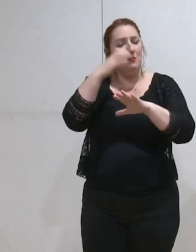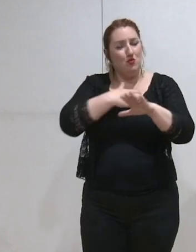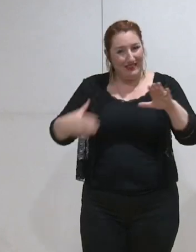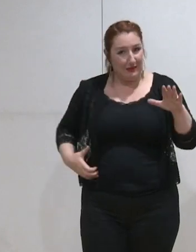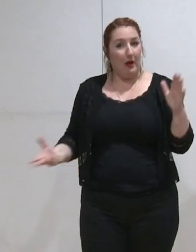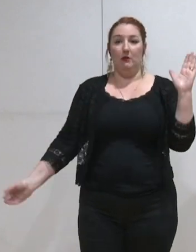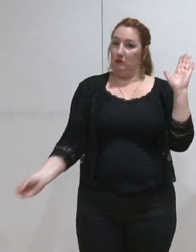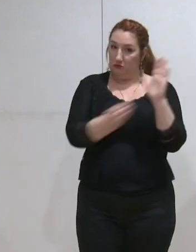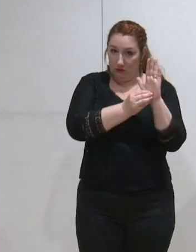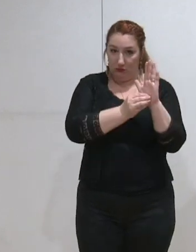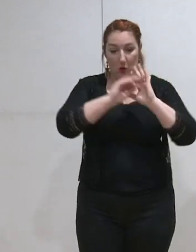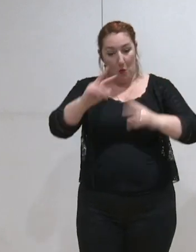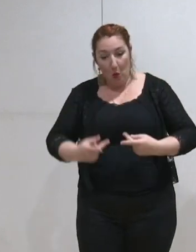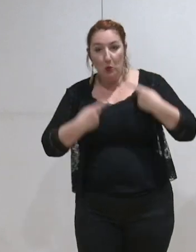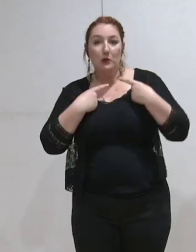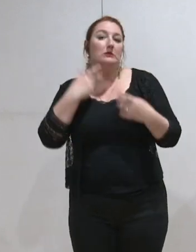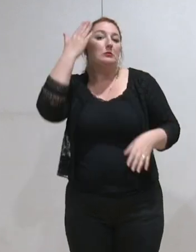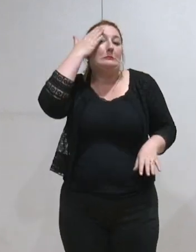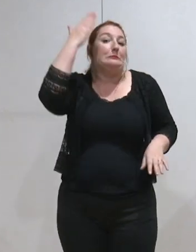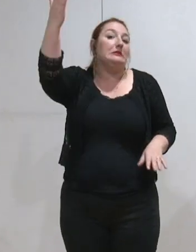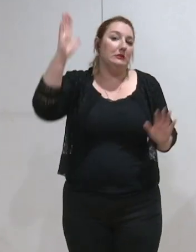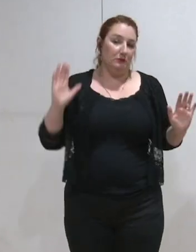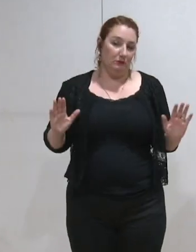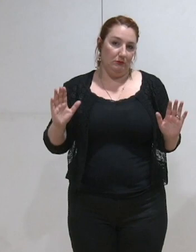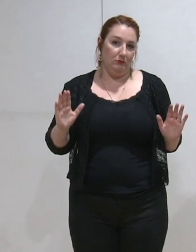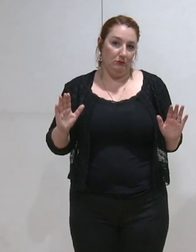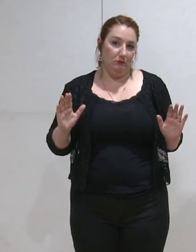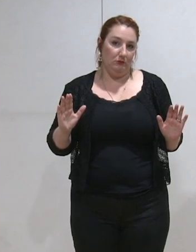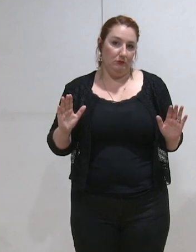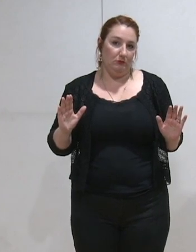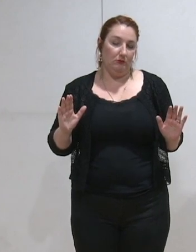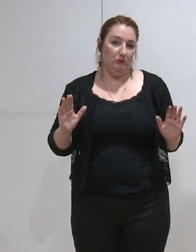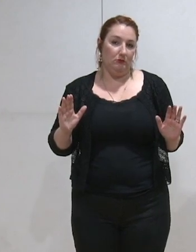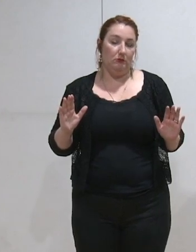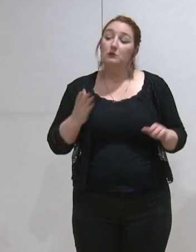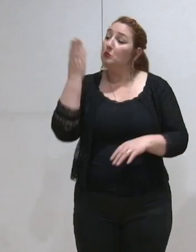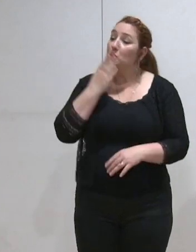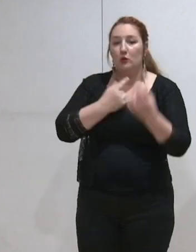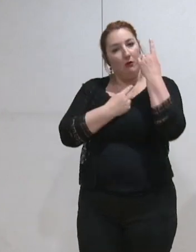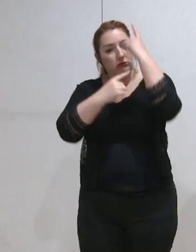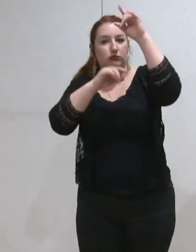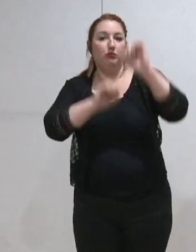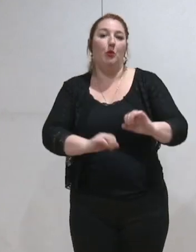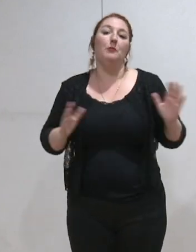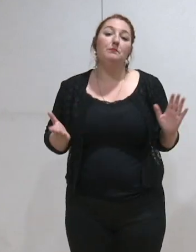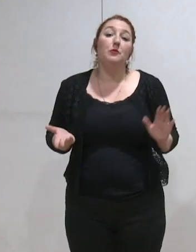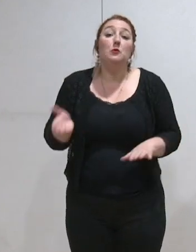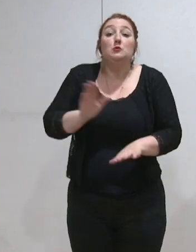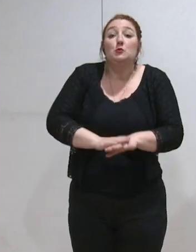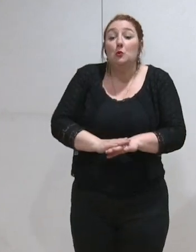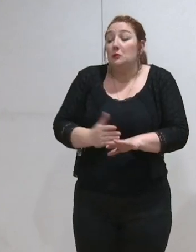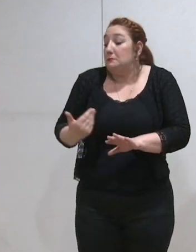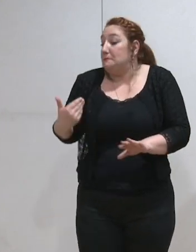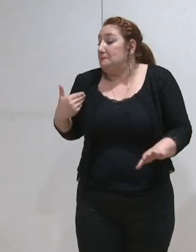d'Esté en justice pour se garder la possibilité de continuer la procédure entre-temps il a été décidé